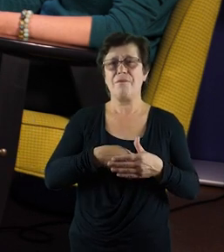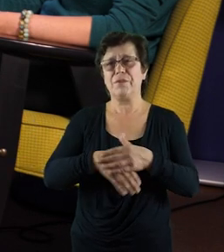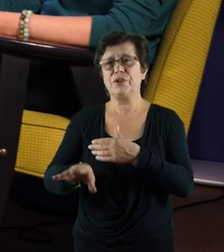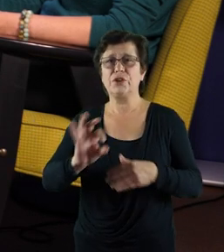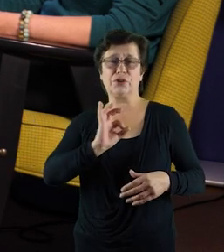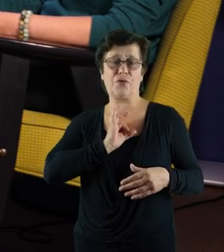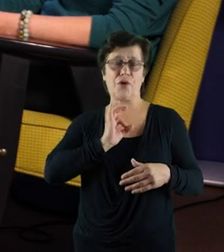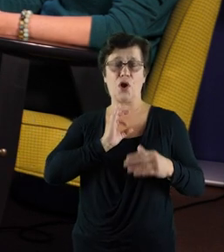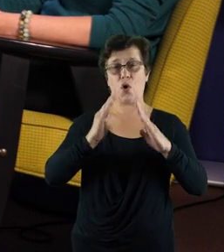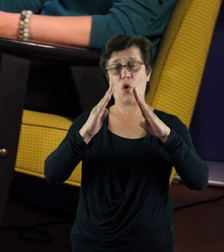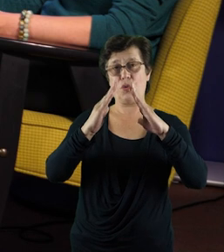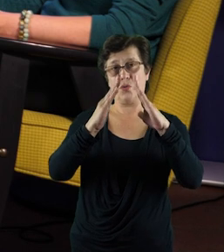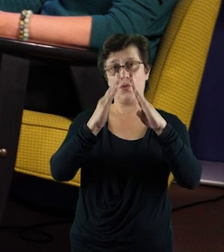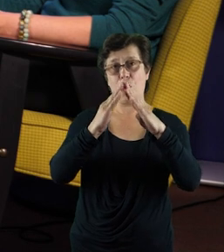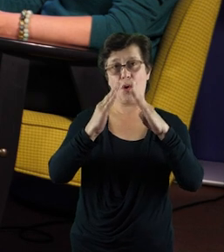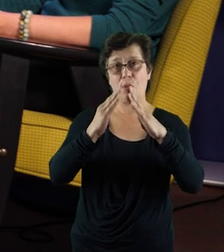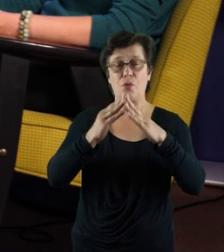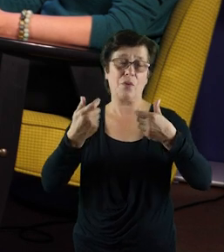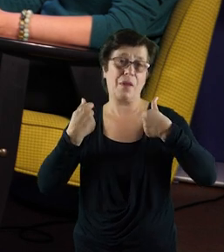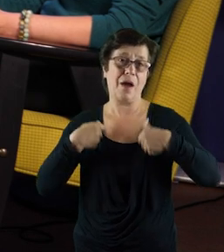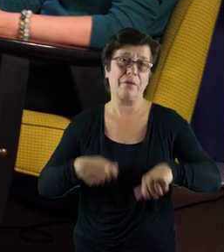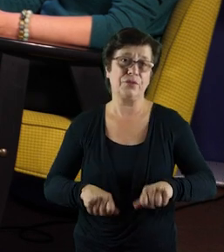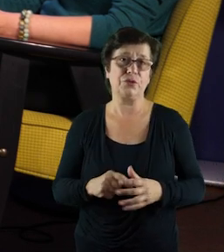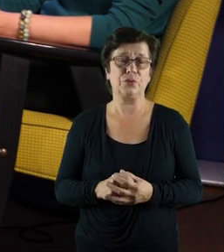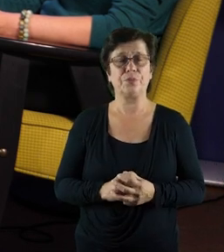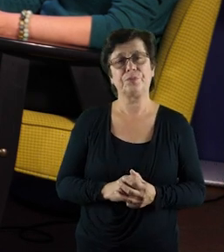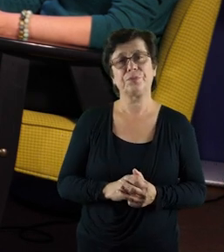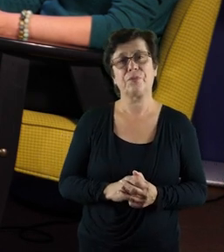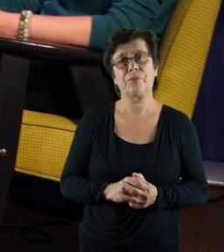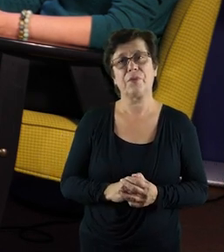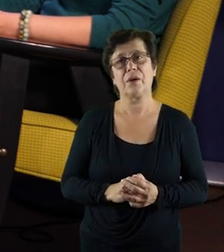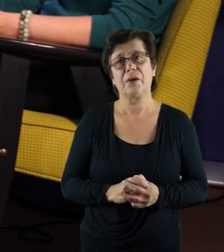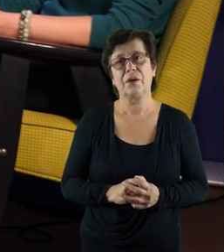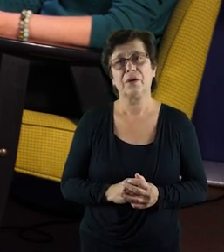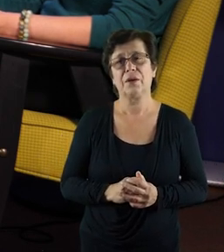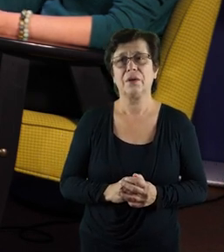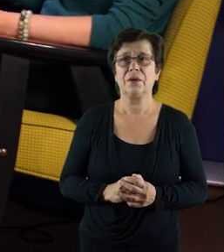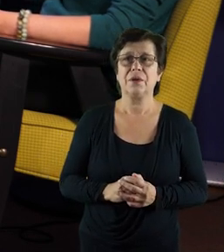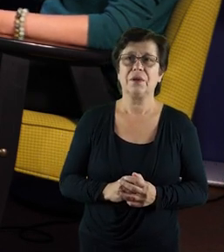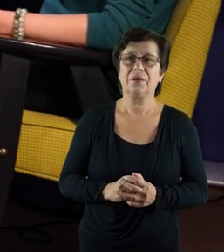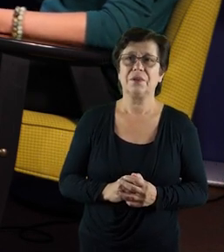jakby wszystko działo się w rytmie przyrody i to, to też jest dla niego pewien element tego życia.